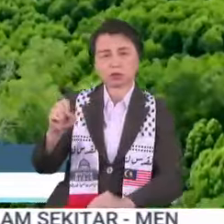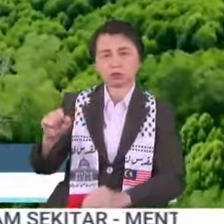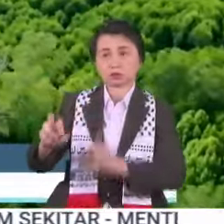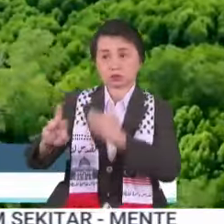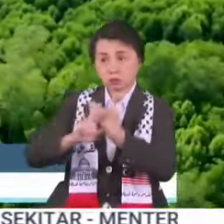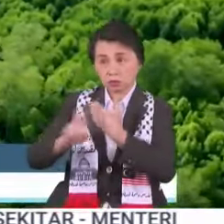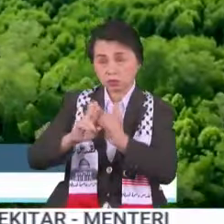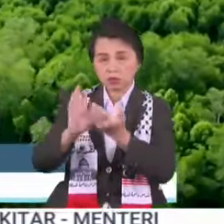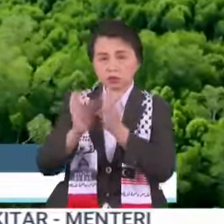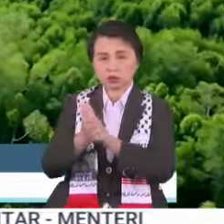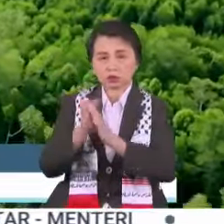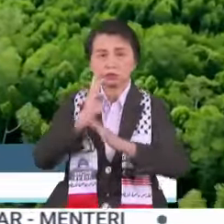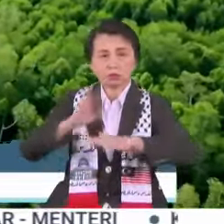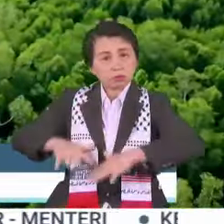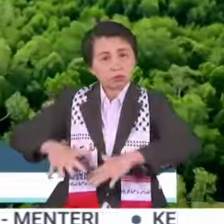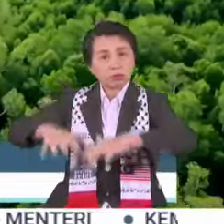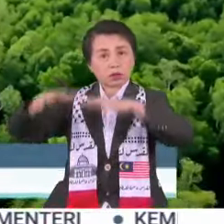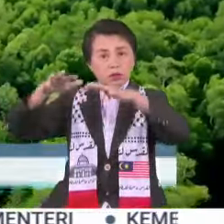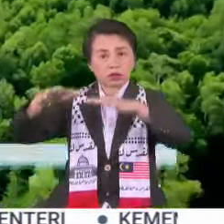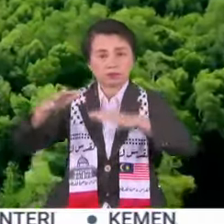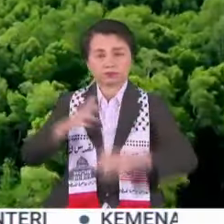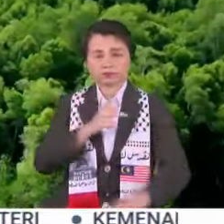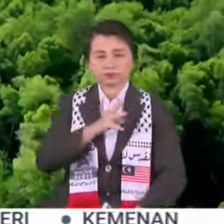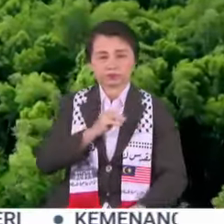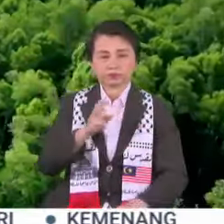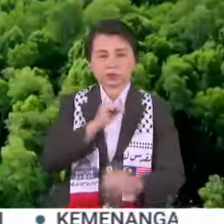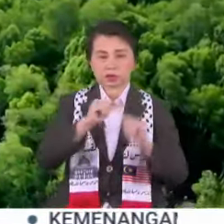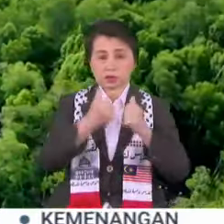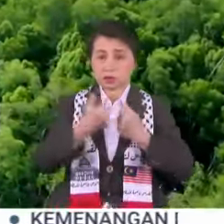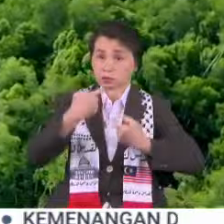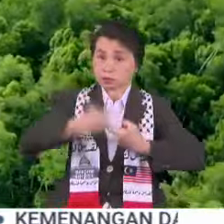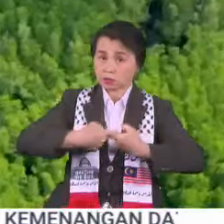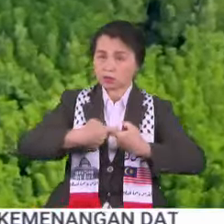berisiko mengakibat banjir. Kementerian dan agensi